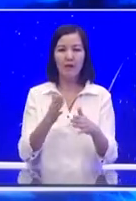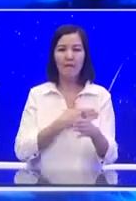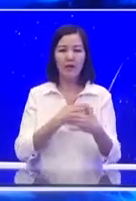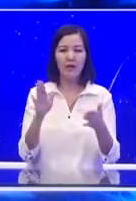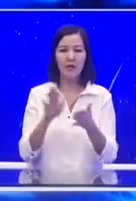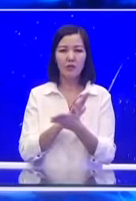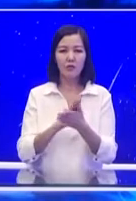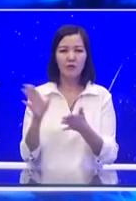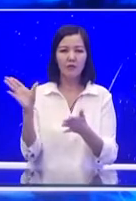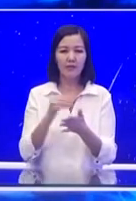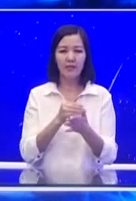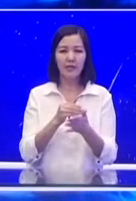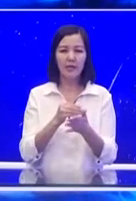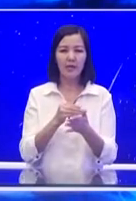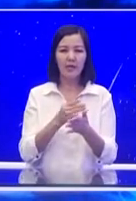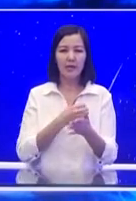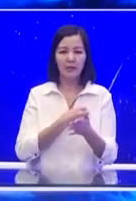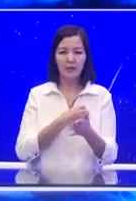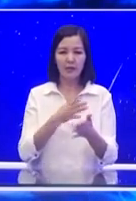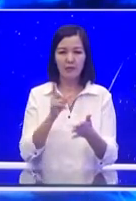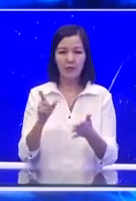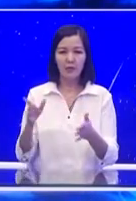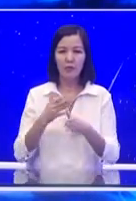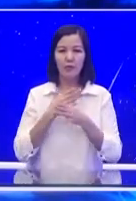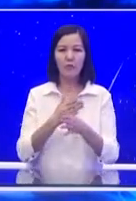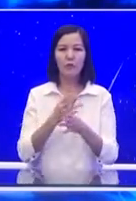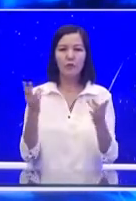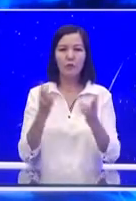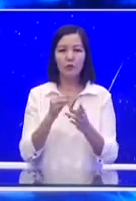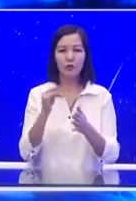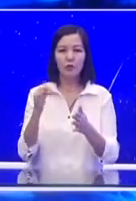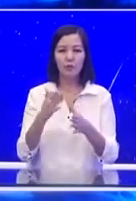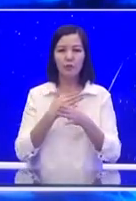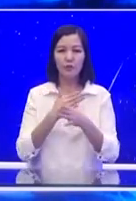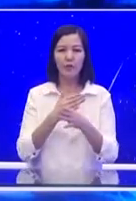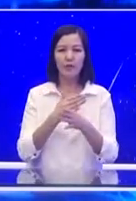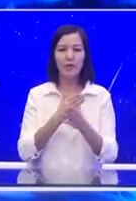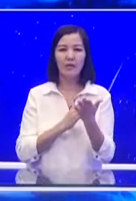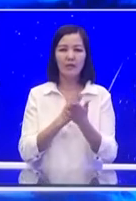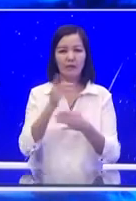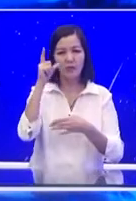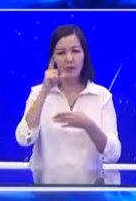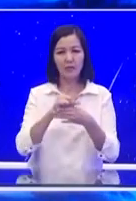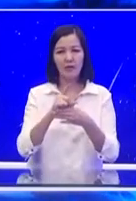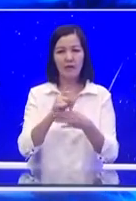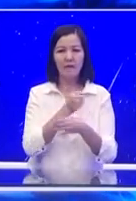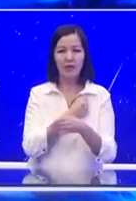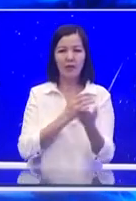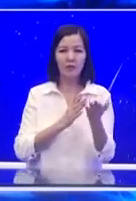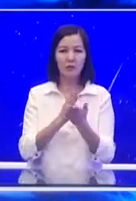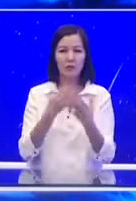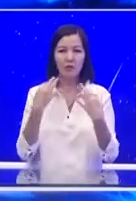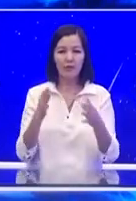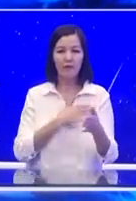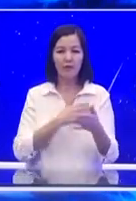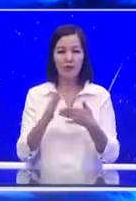но и всех неравнодушных граждан страны. Руку помощи нуждающимся ЖТСУСам протянули священнослужители, военнослужащие и волонтеры Алматинской